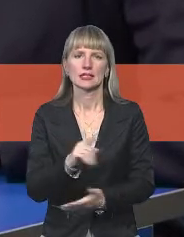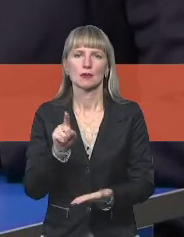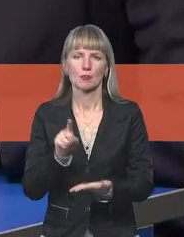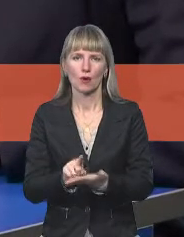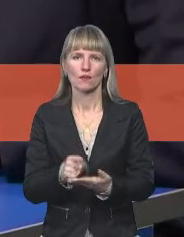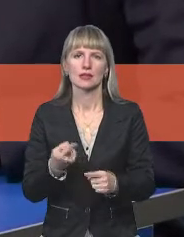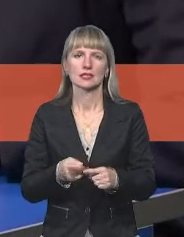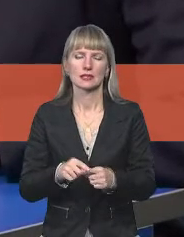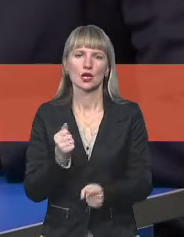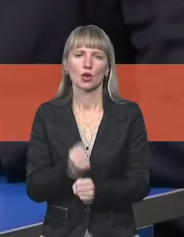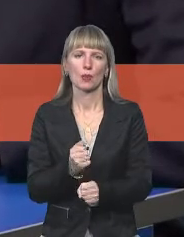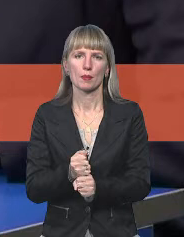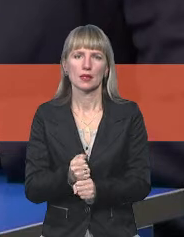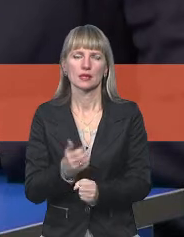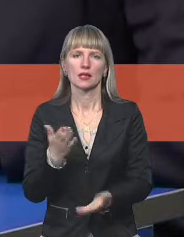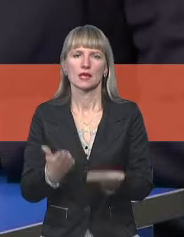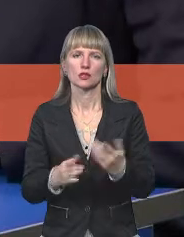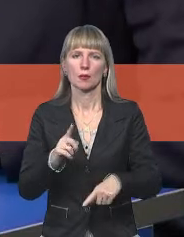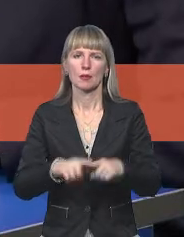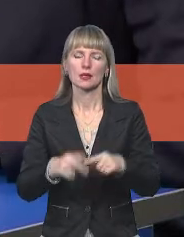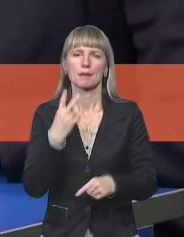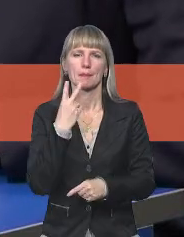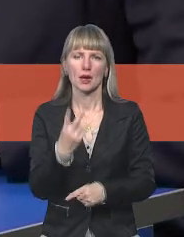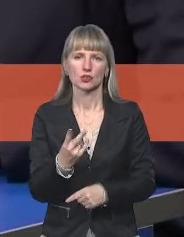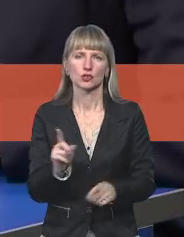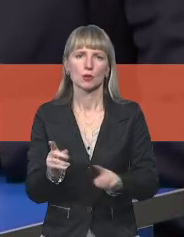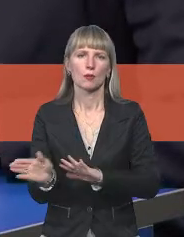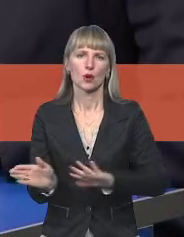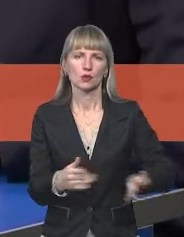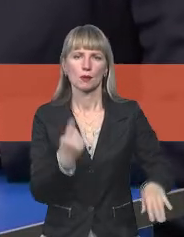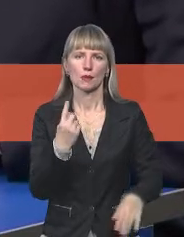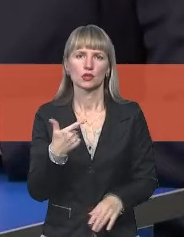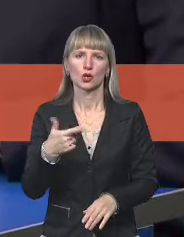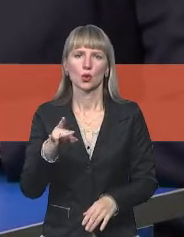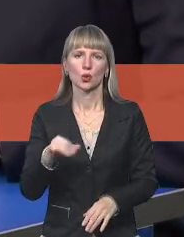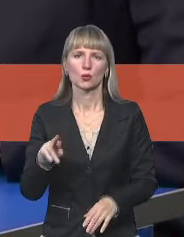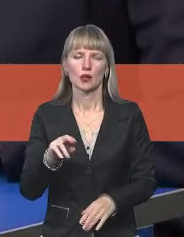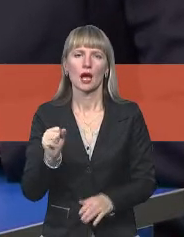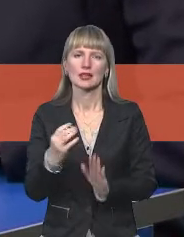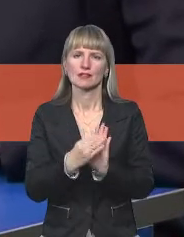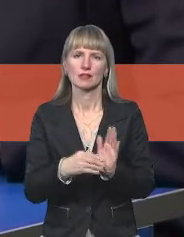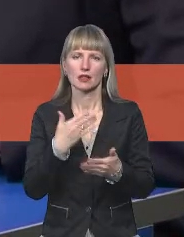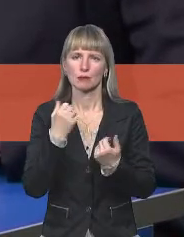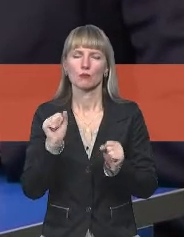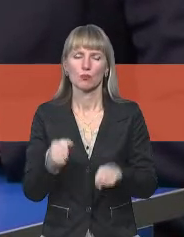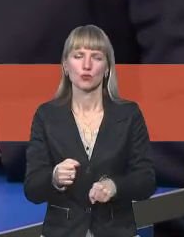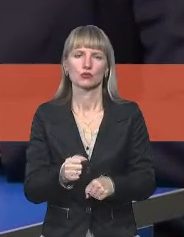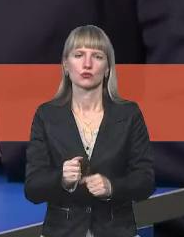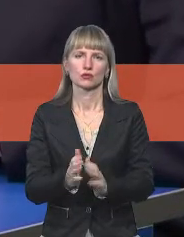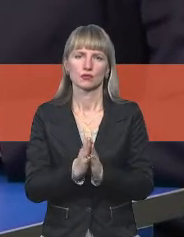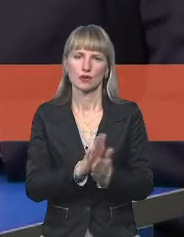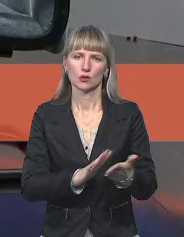всі повинні робити так, якщо батьки бачать, що вже пройшло 1 грудня, а звіту немає, вони можуть звернутися,